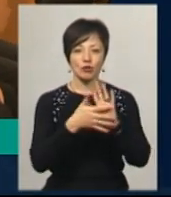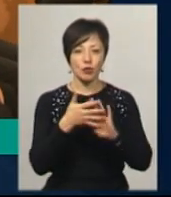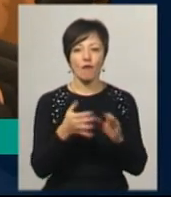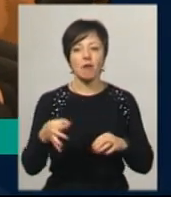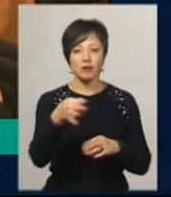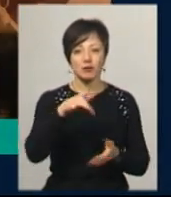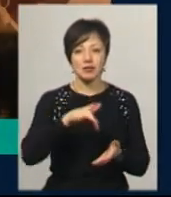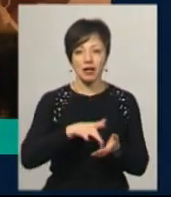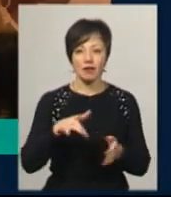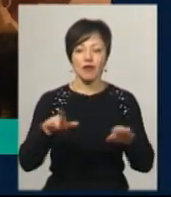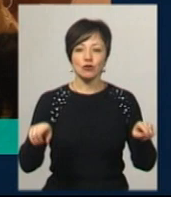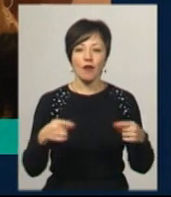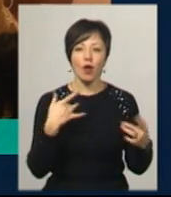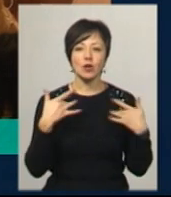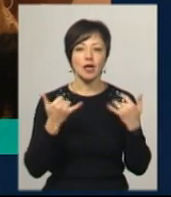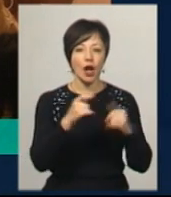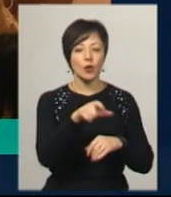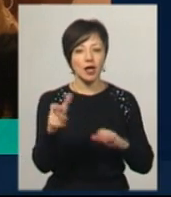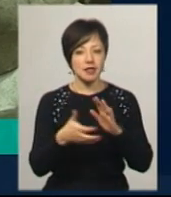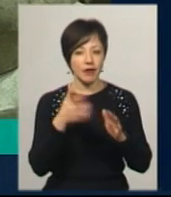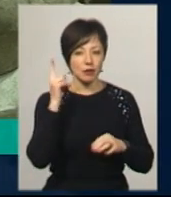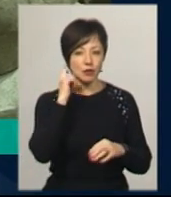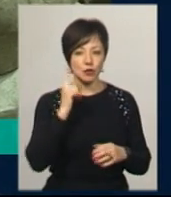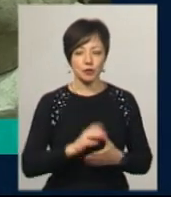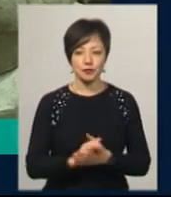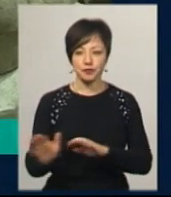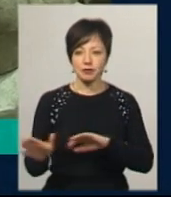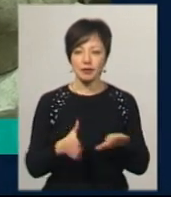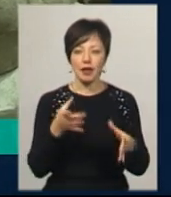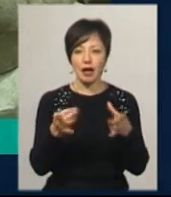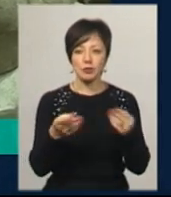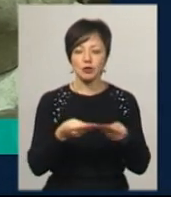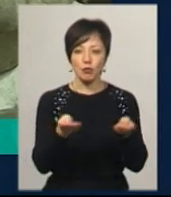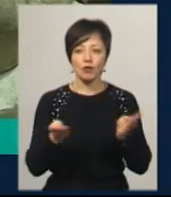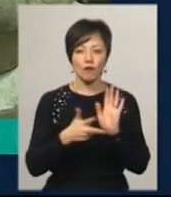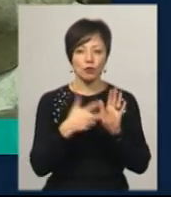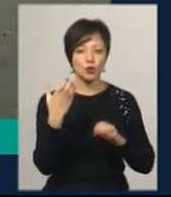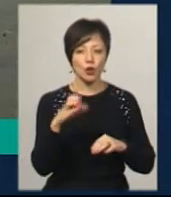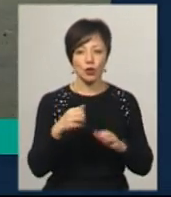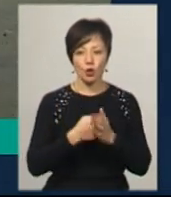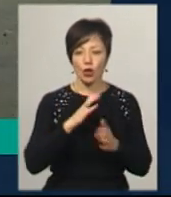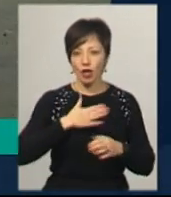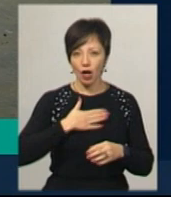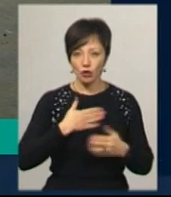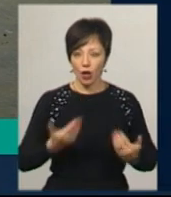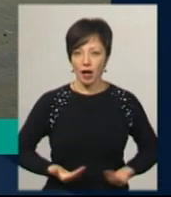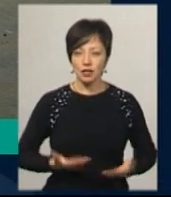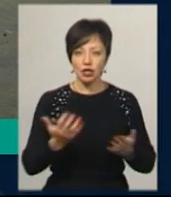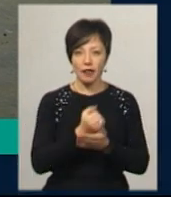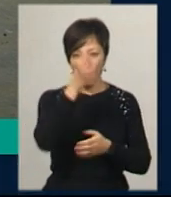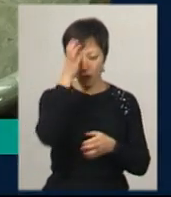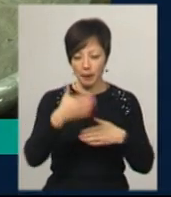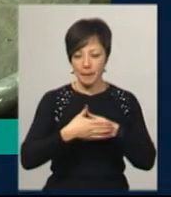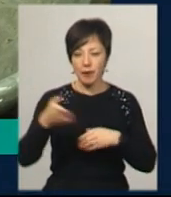В обласному центрі влаштували концерт для людей з вадами слуху. Керамічний посуд 8 століття до нашої ери знайшли науковці у прибережній